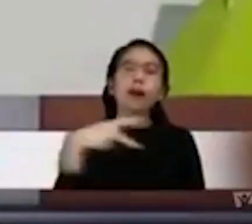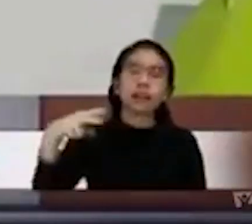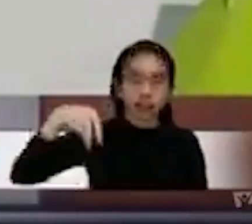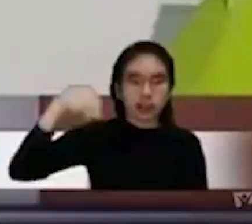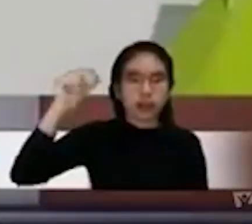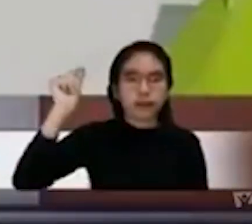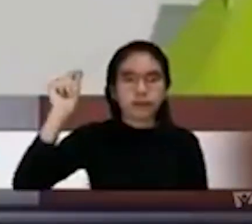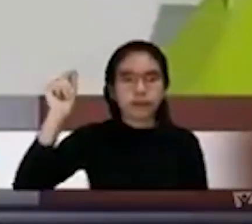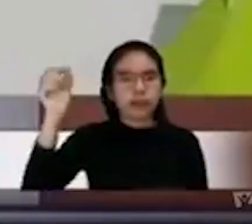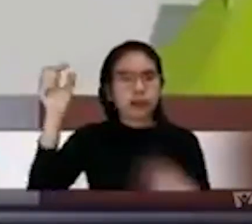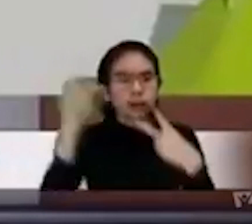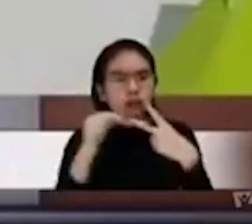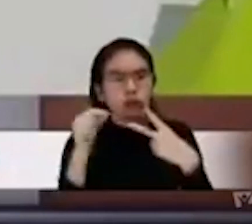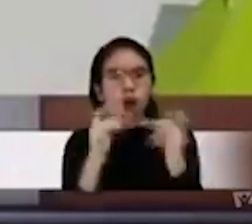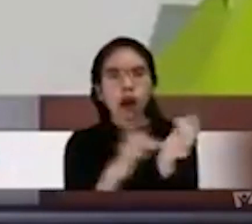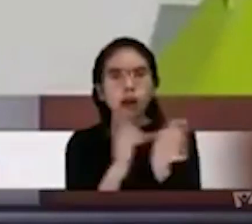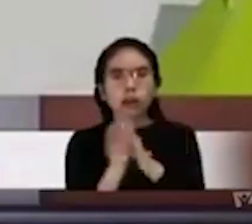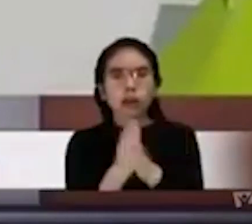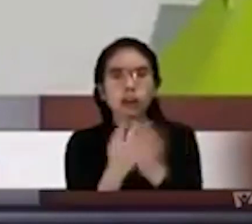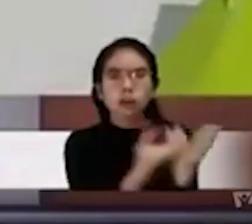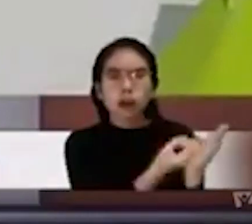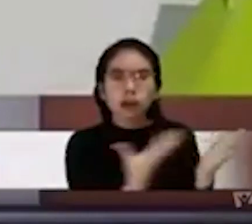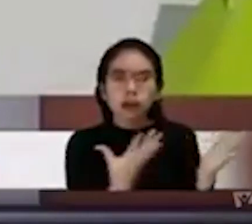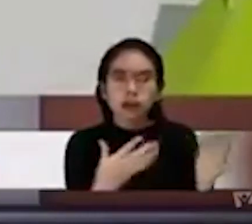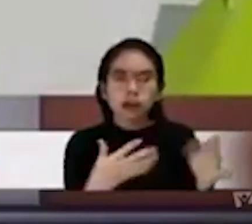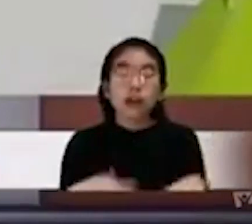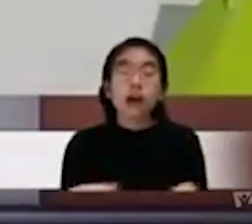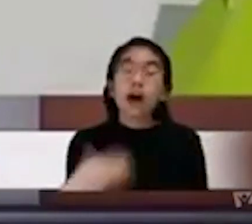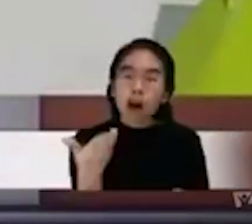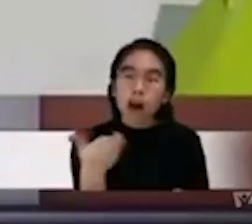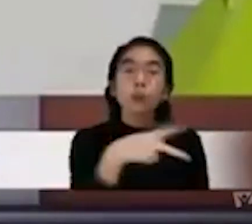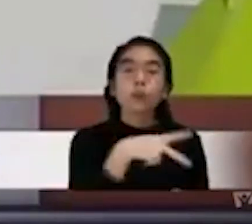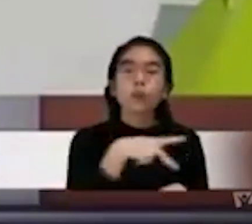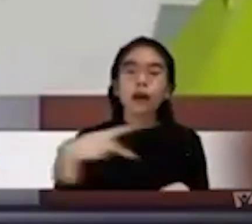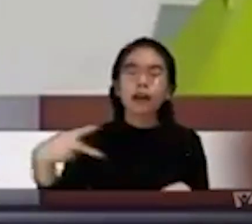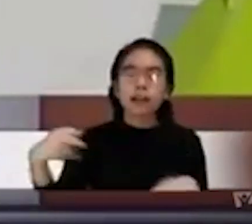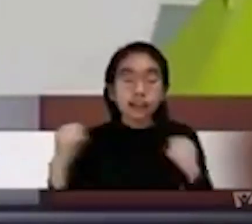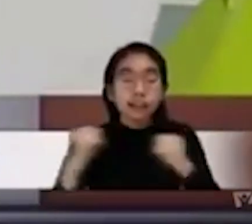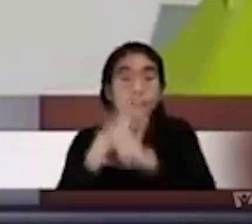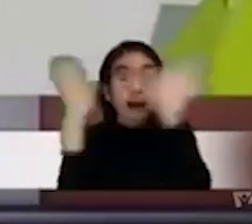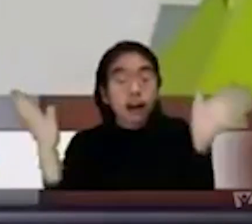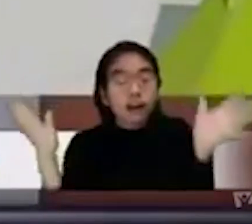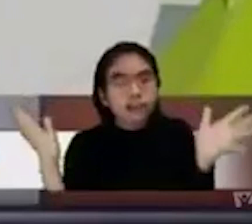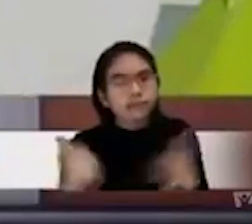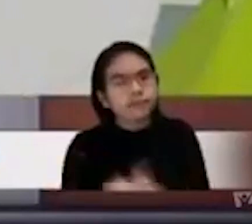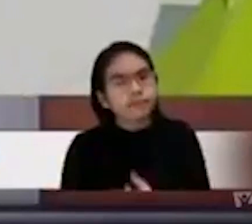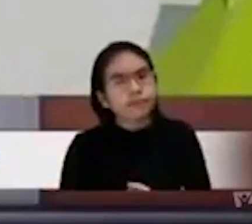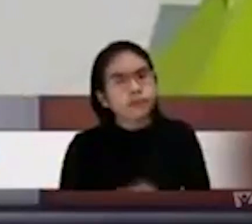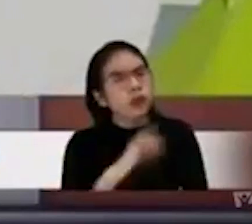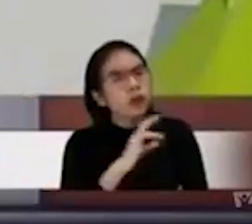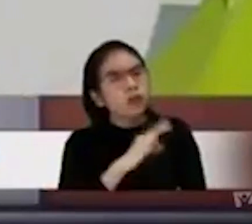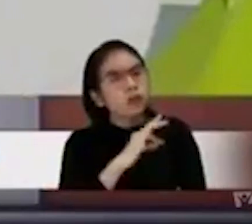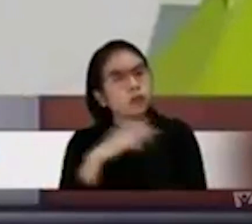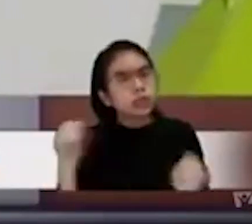dunia. Fungsi daripada terang, manfaat terang. Ini yang sederhana, belajar menjadi tidak